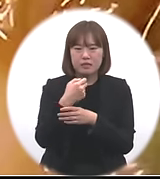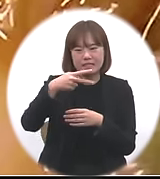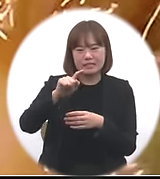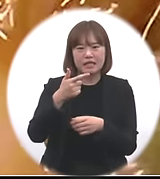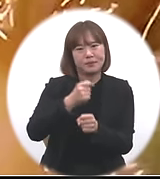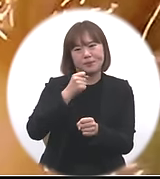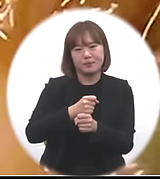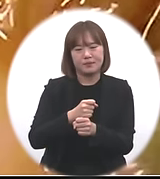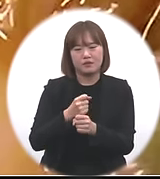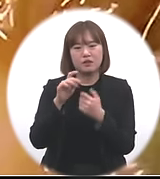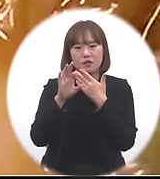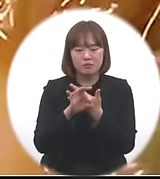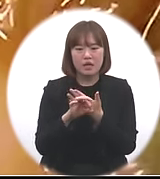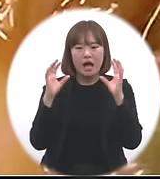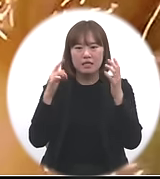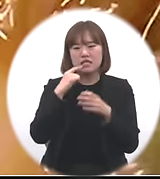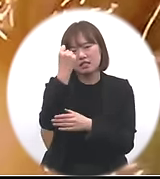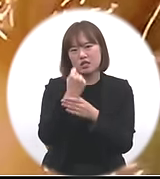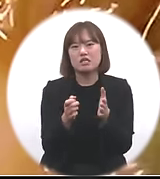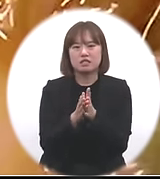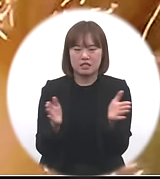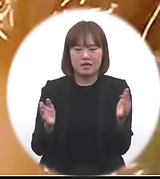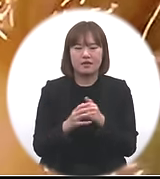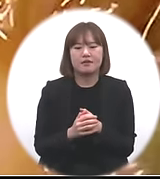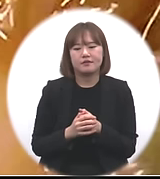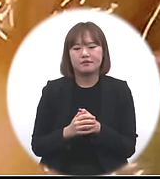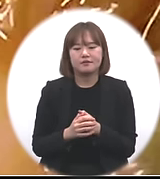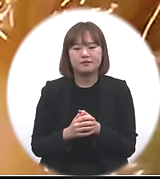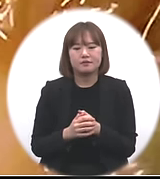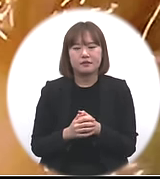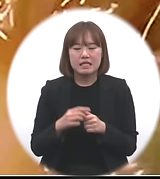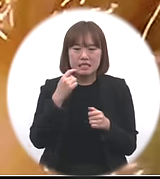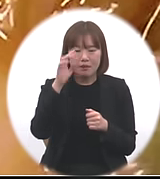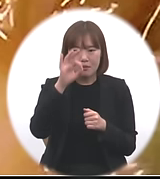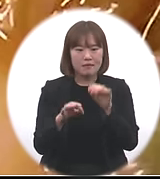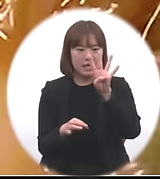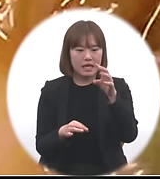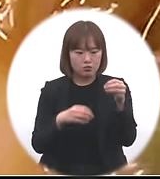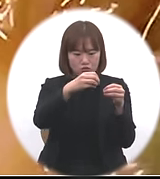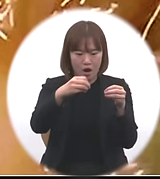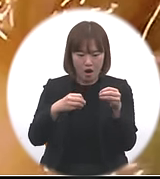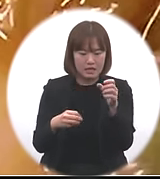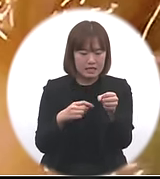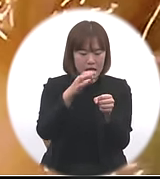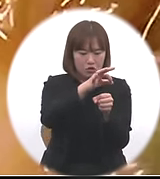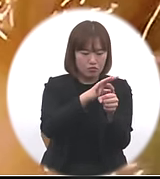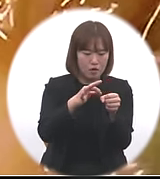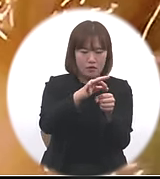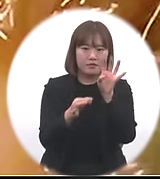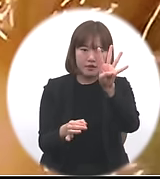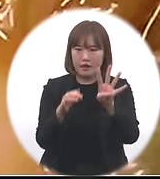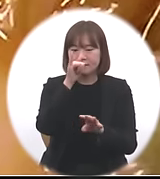음식이 부패하면서 산이 만들어집니다. 그러면서 애들이가 썩는 거죠. 아래 사진을 보시면 노란색에 네 개의 구멍이